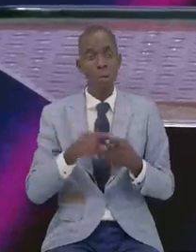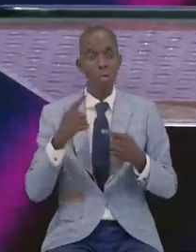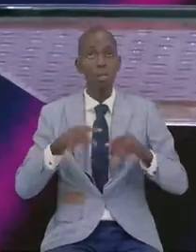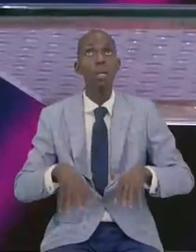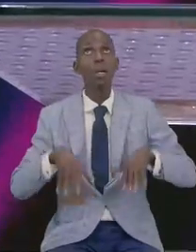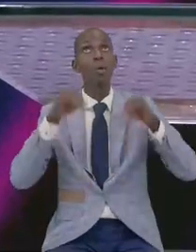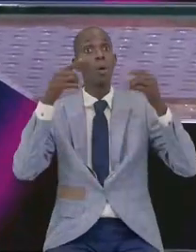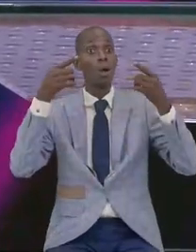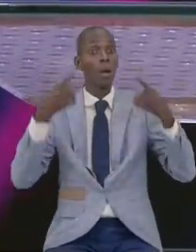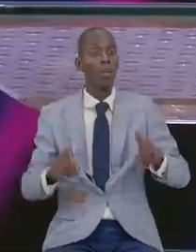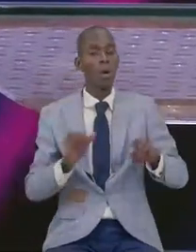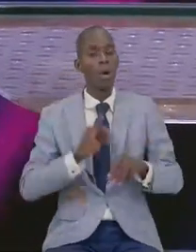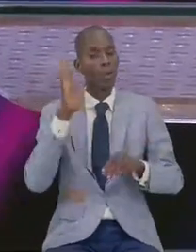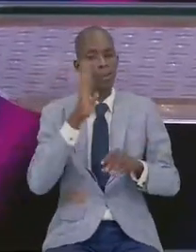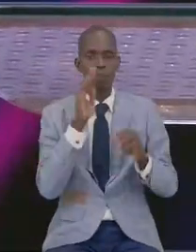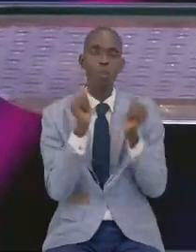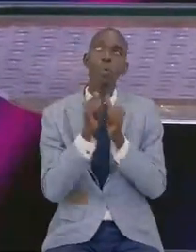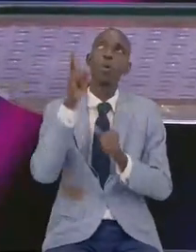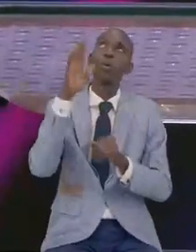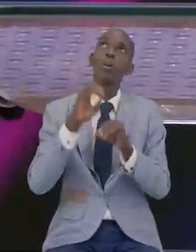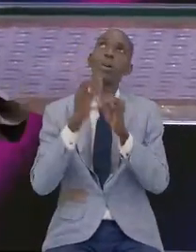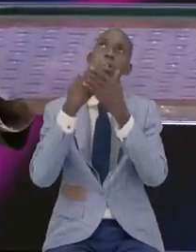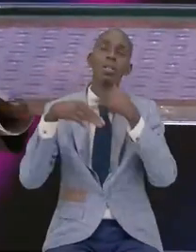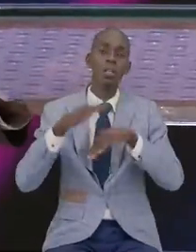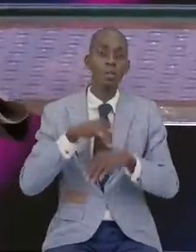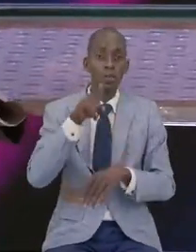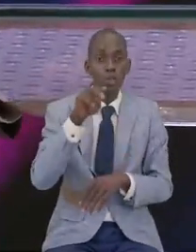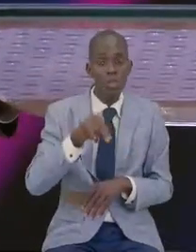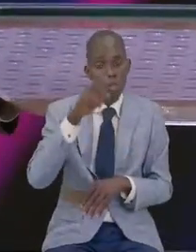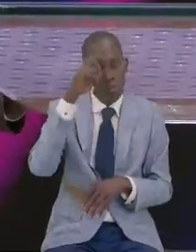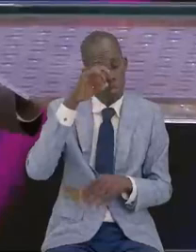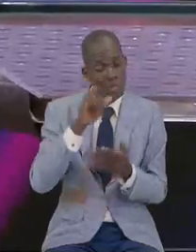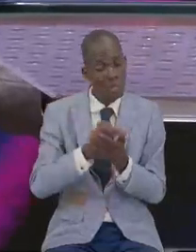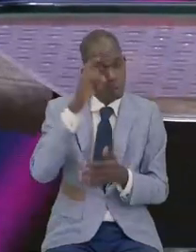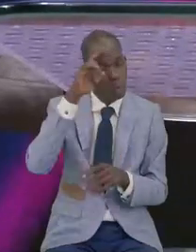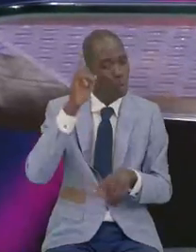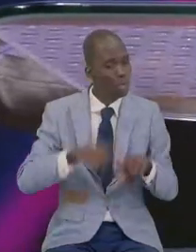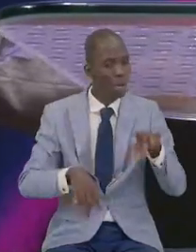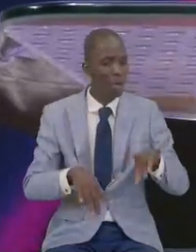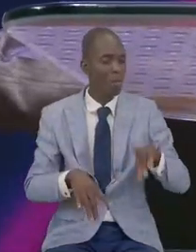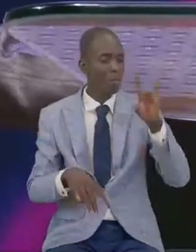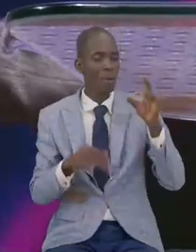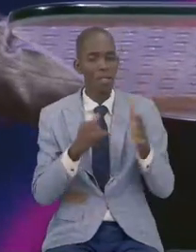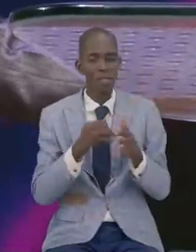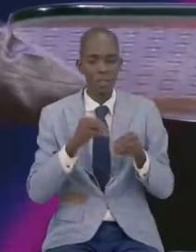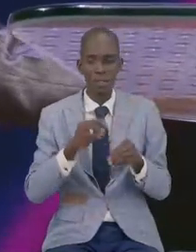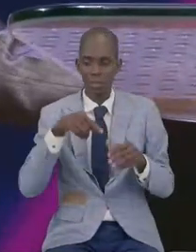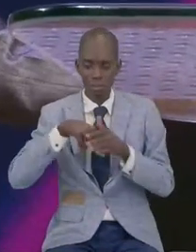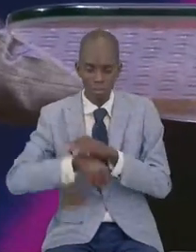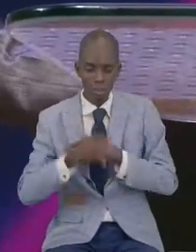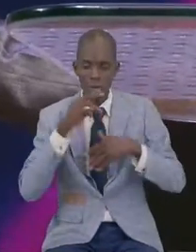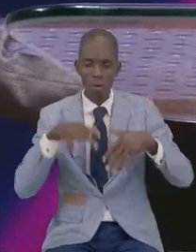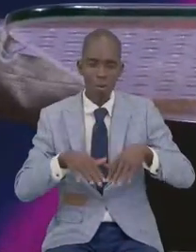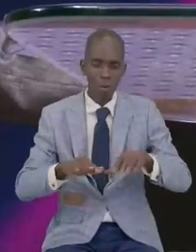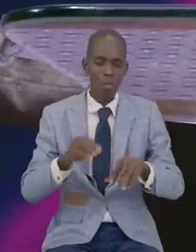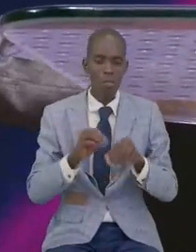lieu, que je sois avec Dieu au ciel. C'est la sagesse. Mais cette sagesse ne peut jamais se trouver ni dans la mer, ni dans les océans, en